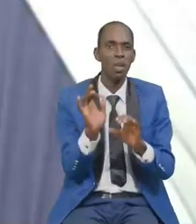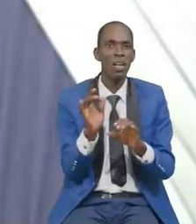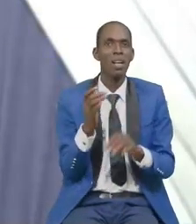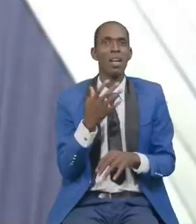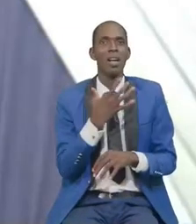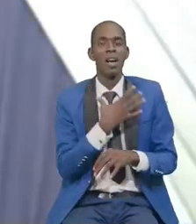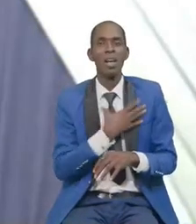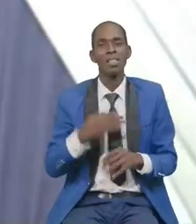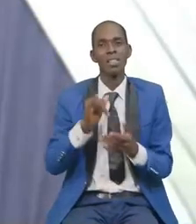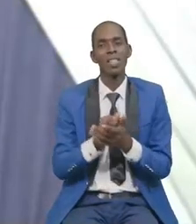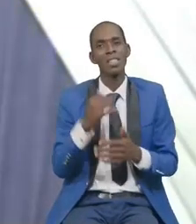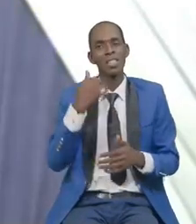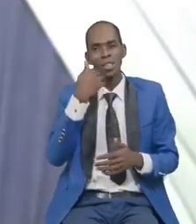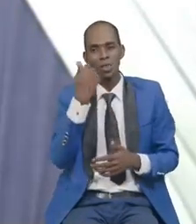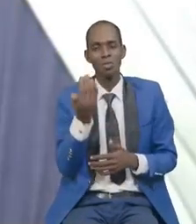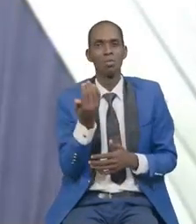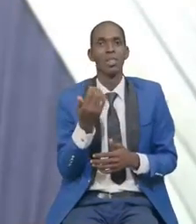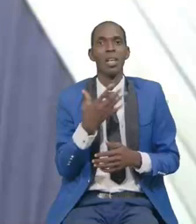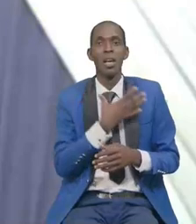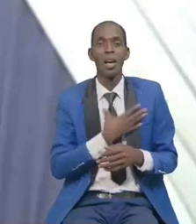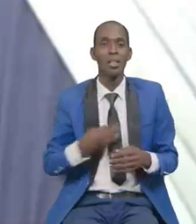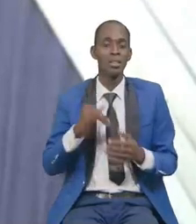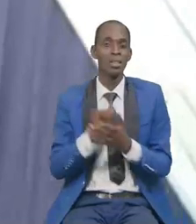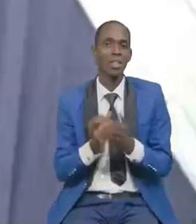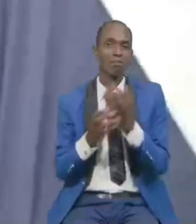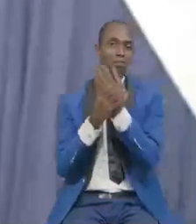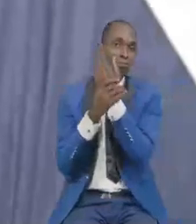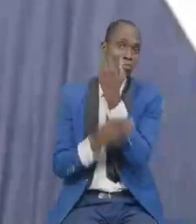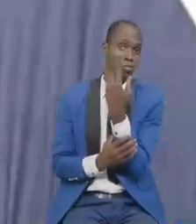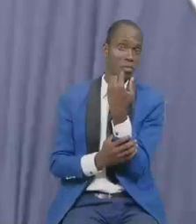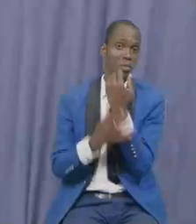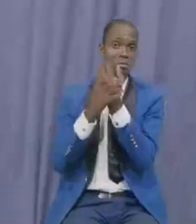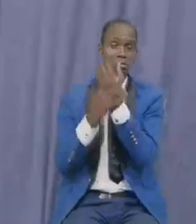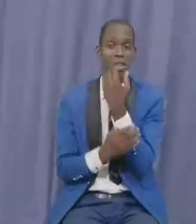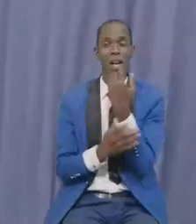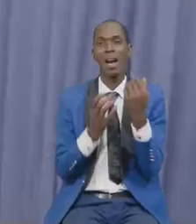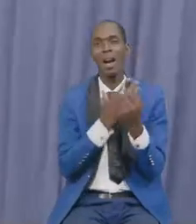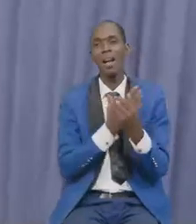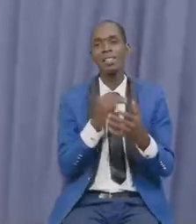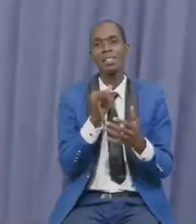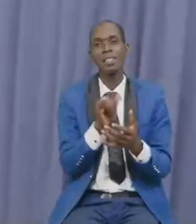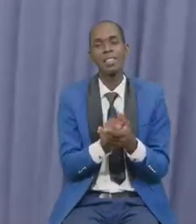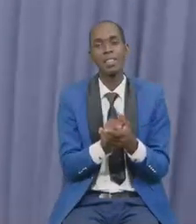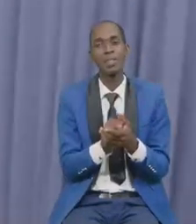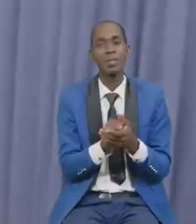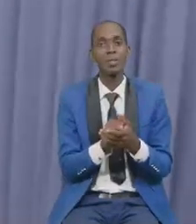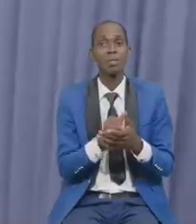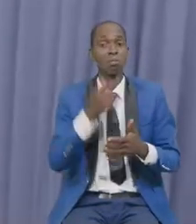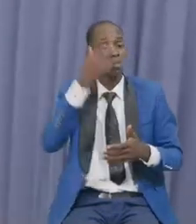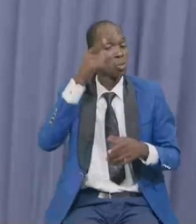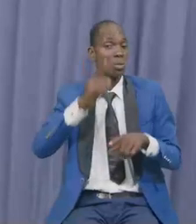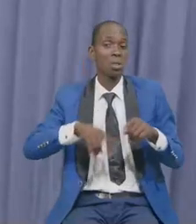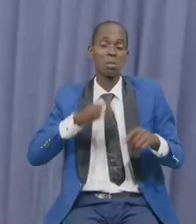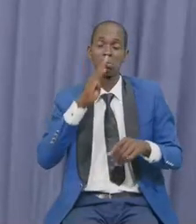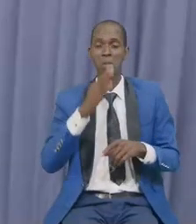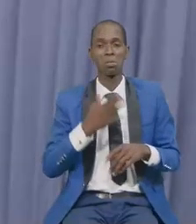honte, dégradation. À cause de moi, il dit, tu ne peux pas être mon disciple. C'est ce que ça veut dire. Et quand tu portes cette